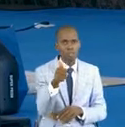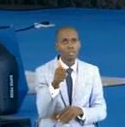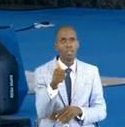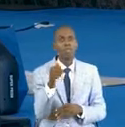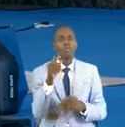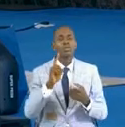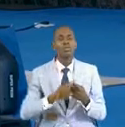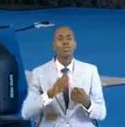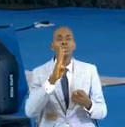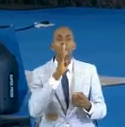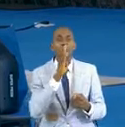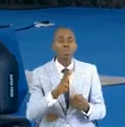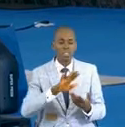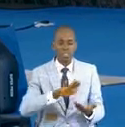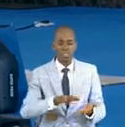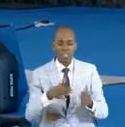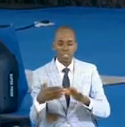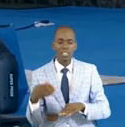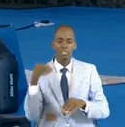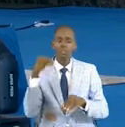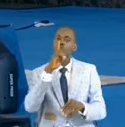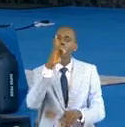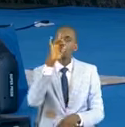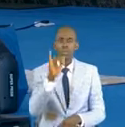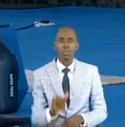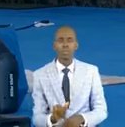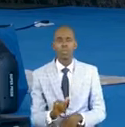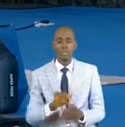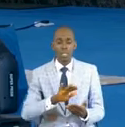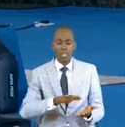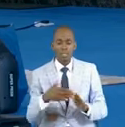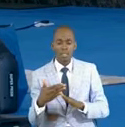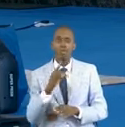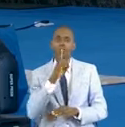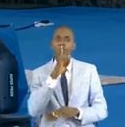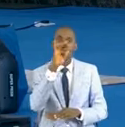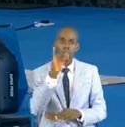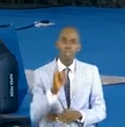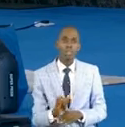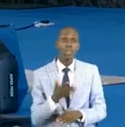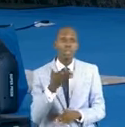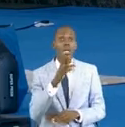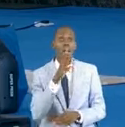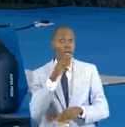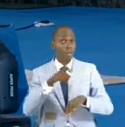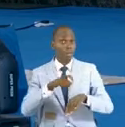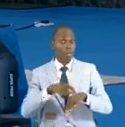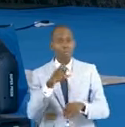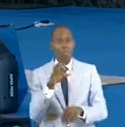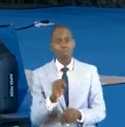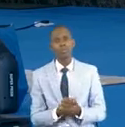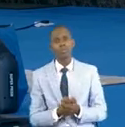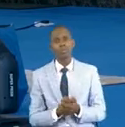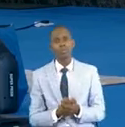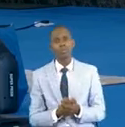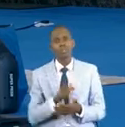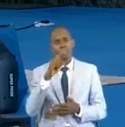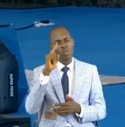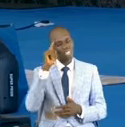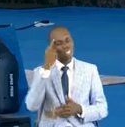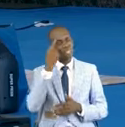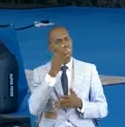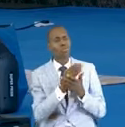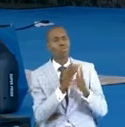bụ ndị nwụrụ anwụ n'ezie, ndị nwụrụ anwụ n'ezie. O nwere mgbe ụfọdụ ị ga-eche na mmadụ anwụọla,